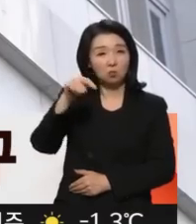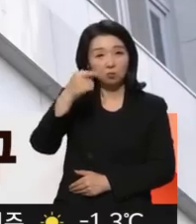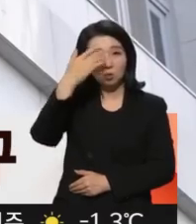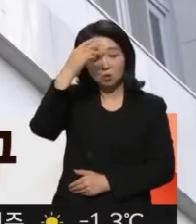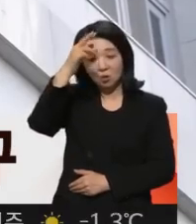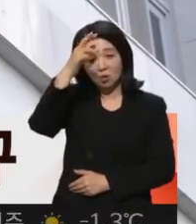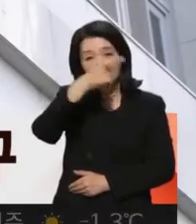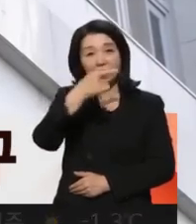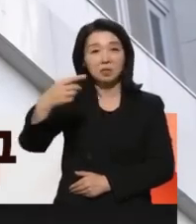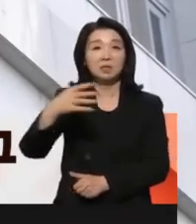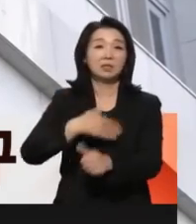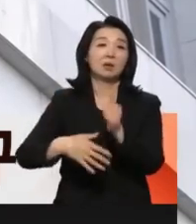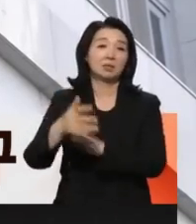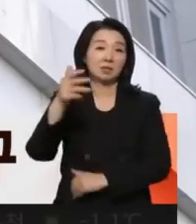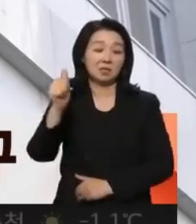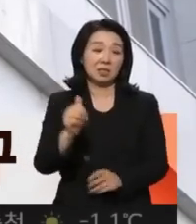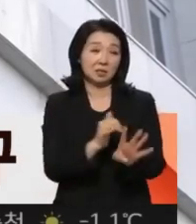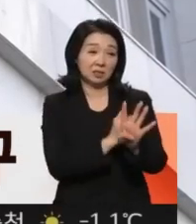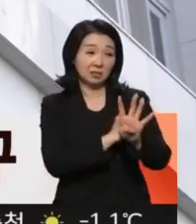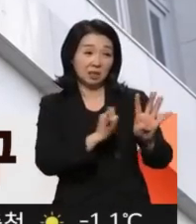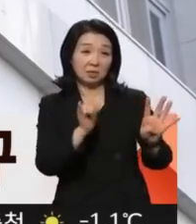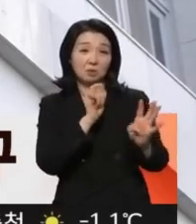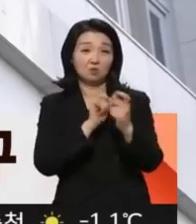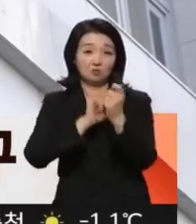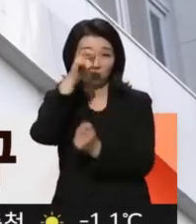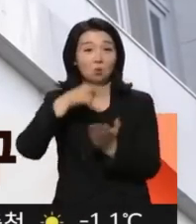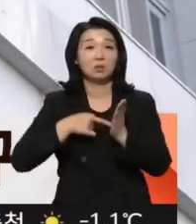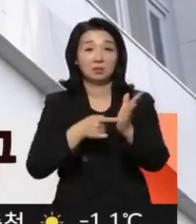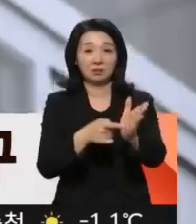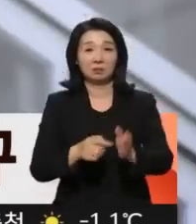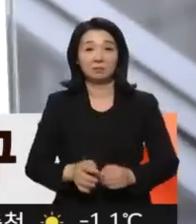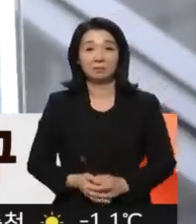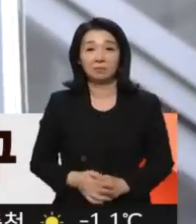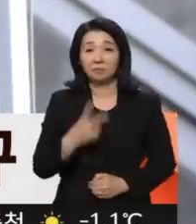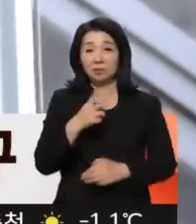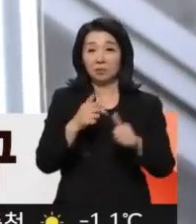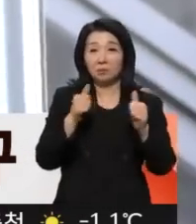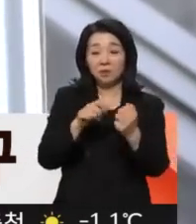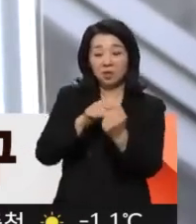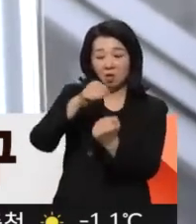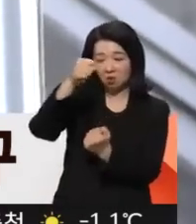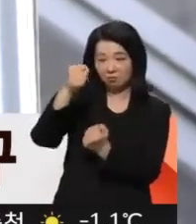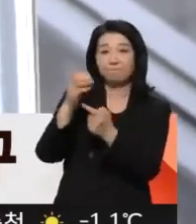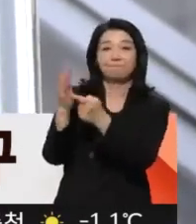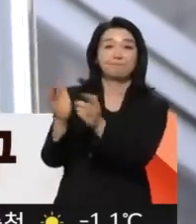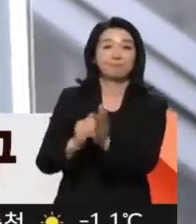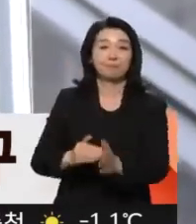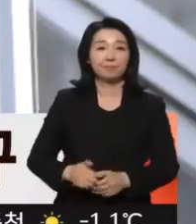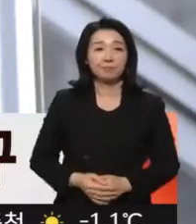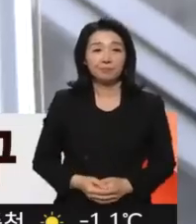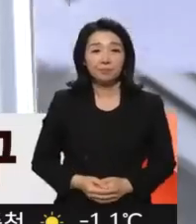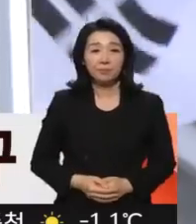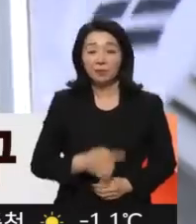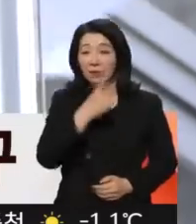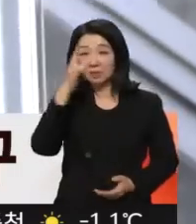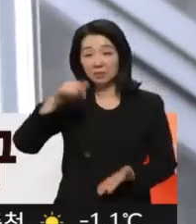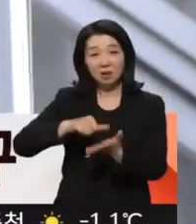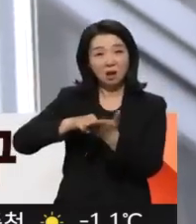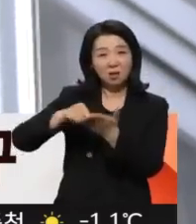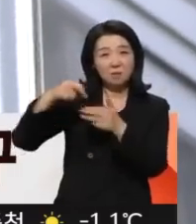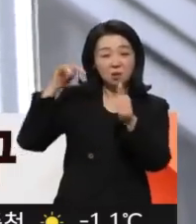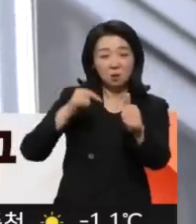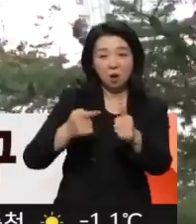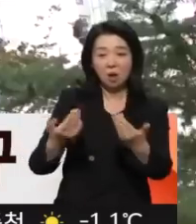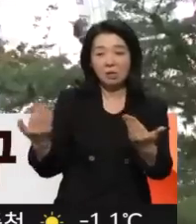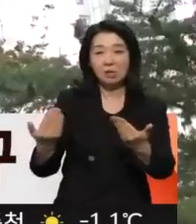용산서 112 상황실장 등 4명에 대해 구속영장을 신청했고 검찰이 영장을 청구했습니다. 증거인멸 교사와